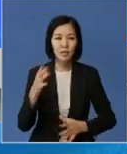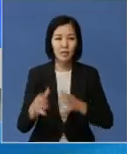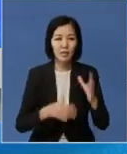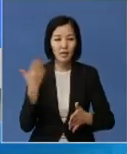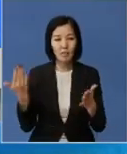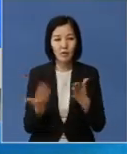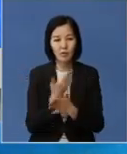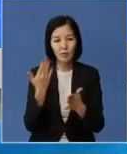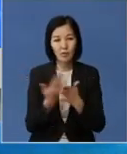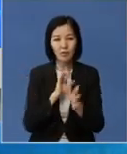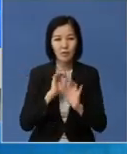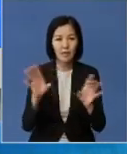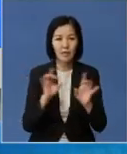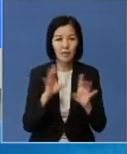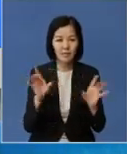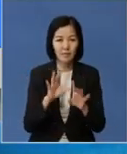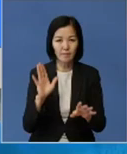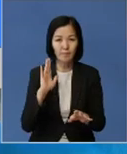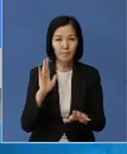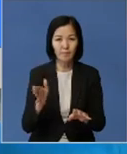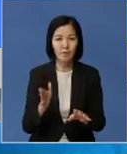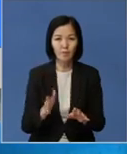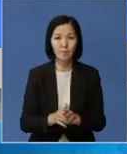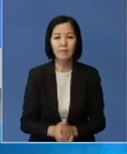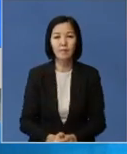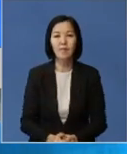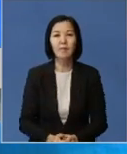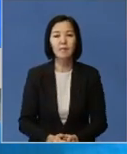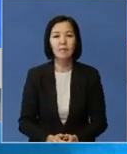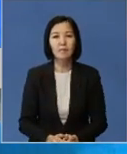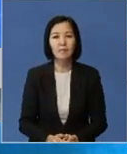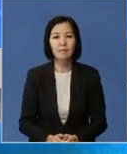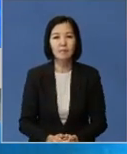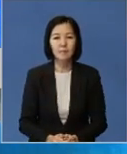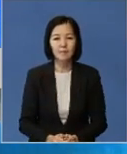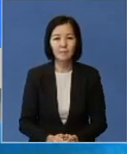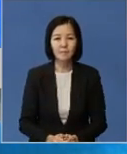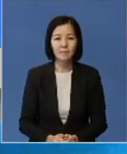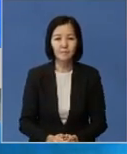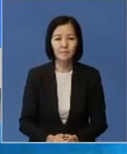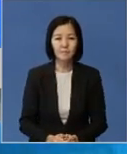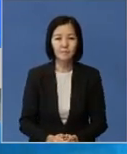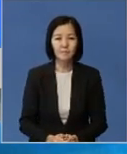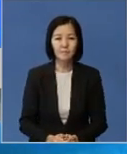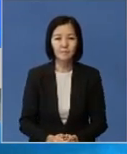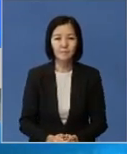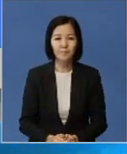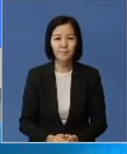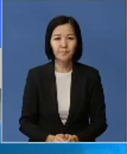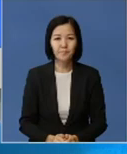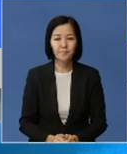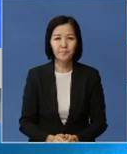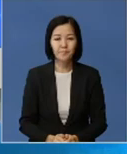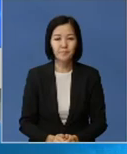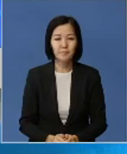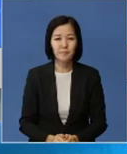Шартарапқа шолу жасасақ, Германияда спорт марафоны өтіп, оған 150 елден 47 мың спортшы қатысты, ал Сауд Арабиясында теміржол